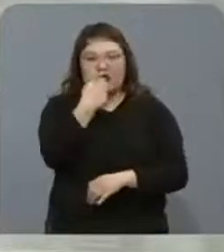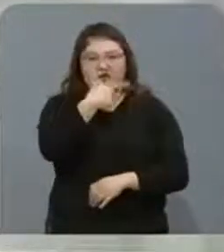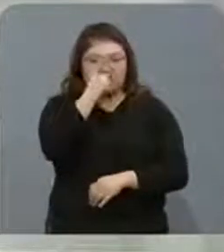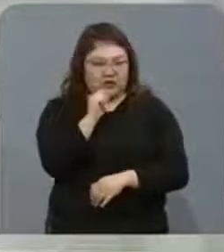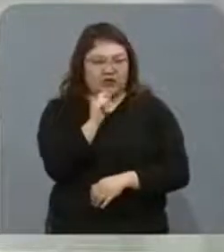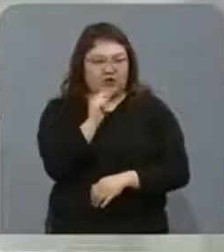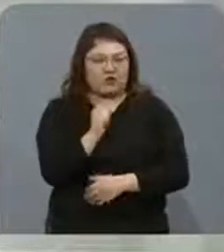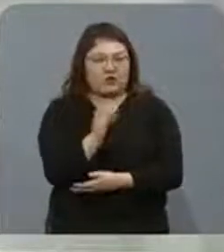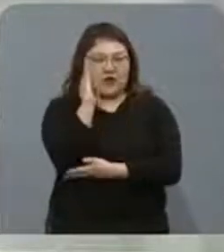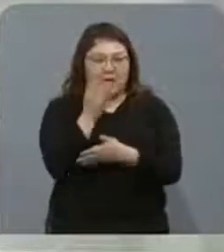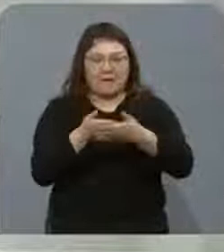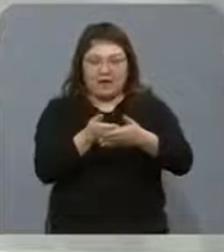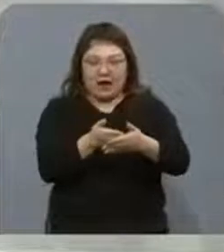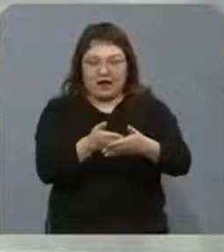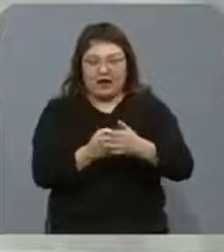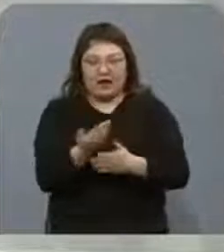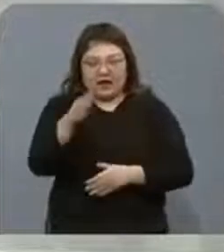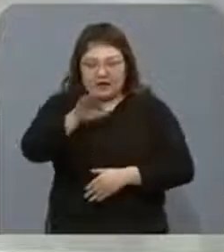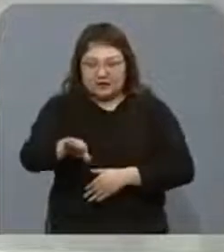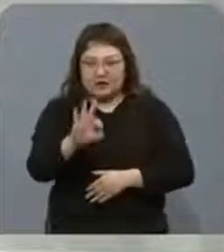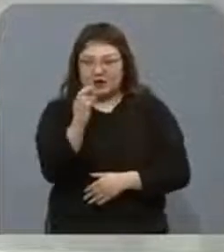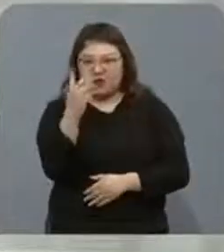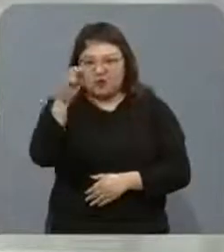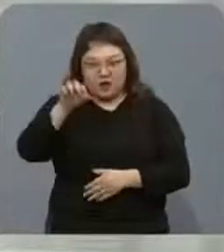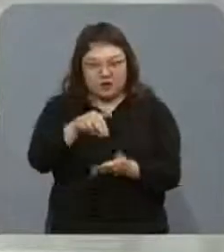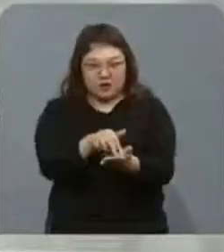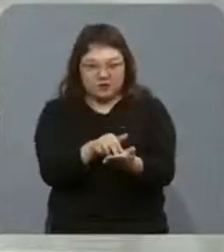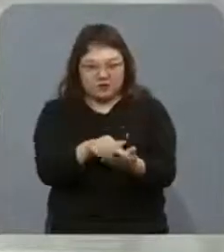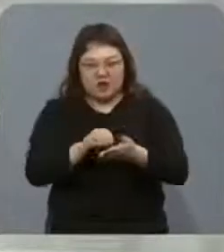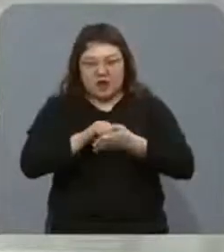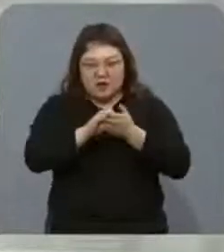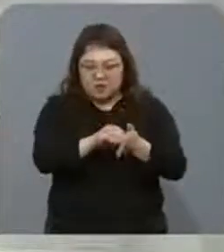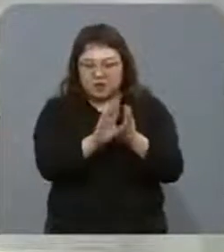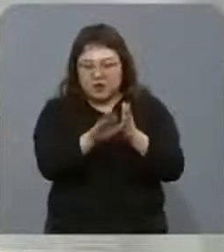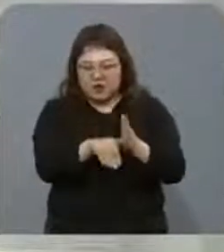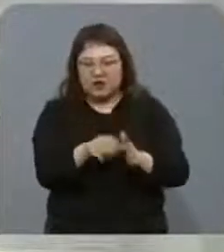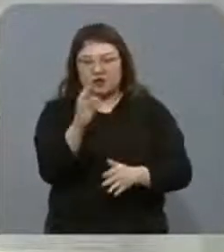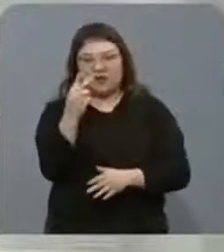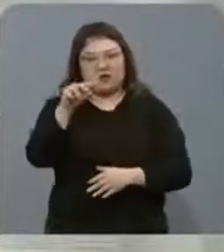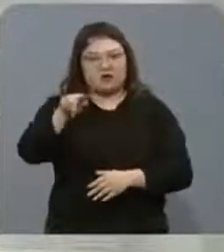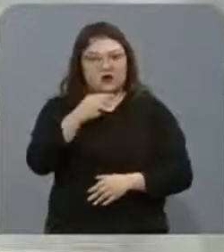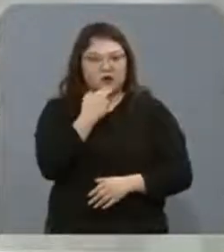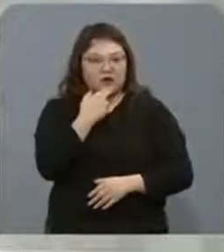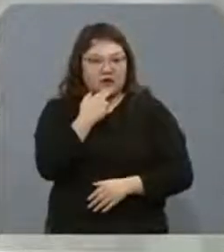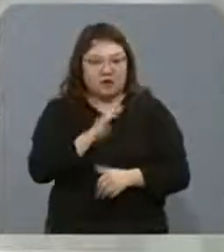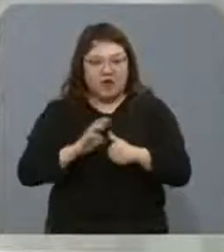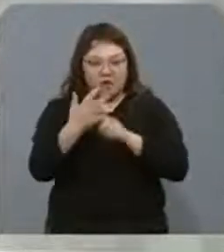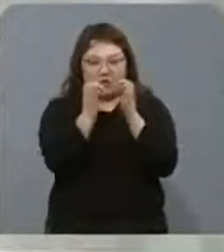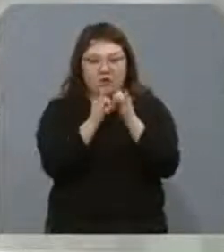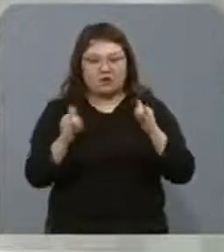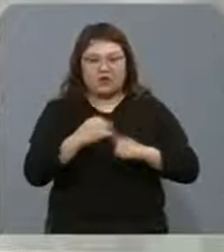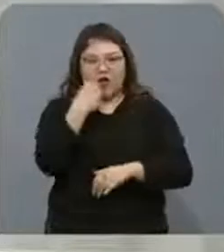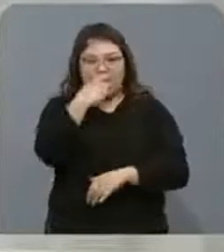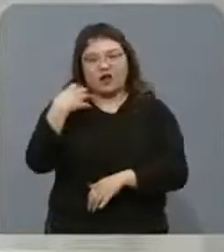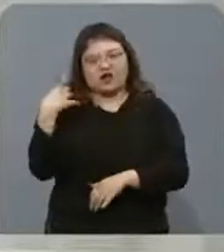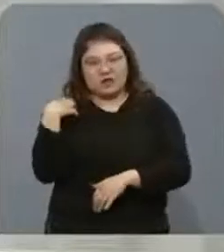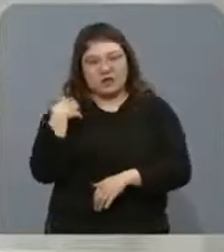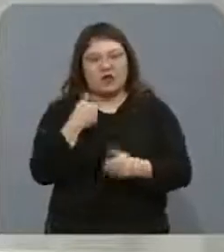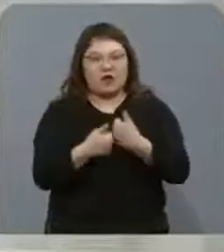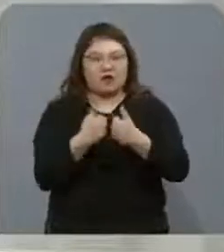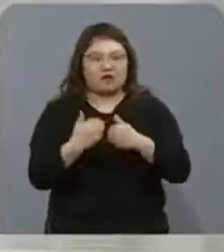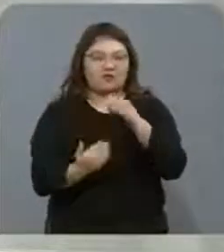주장하고 있습니다 그러나 요 회원 측은 입소 에 있을 때는 욕창이 없었다며 보호자 관리 책임 이라고 맞서 갈등을 빚고